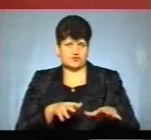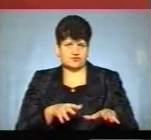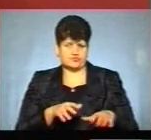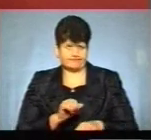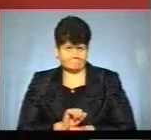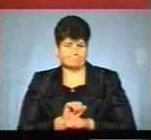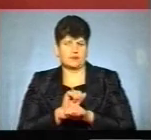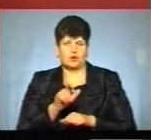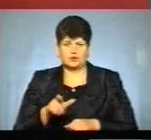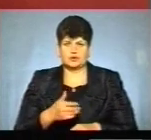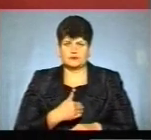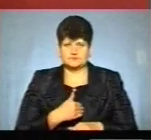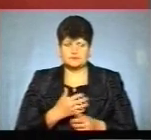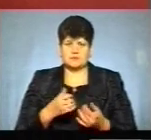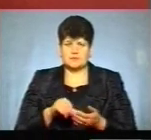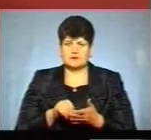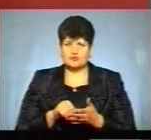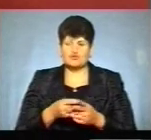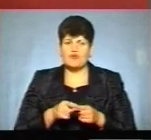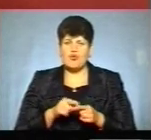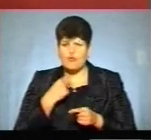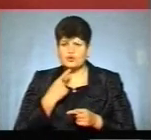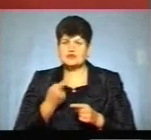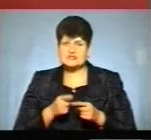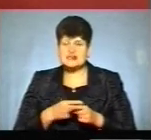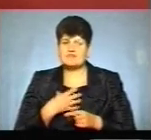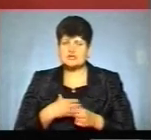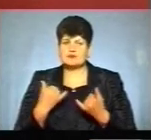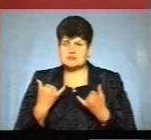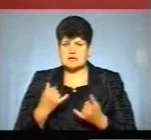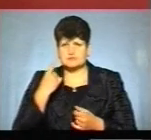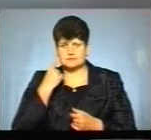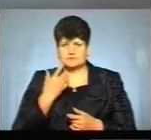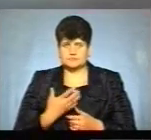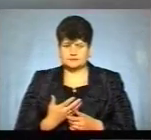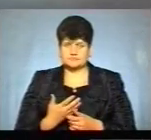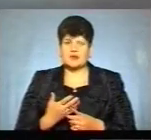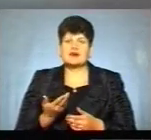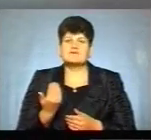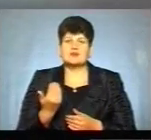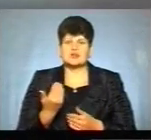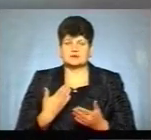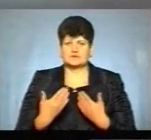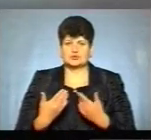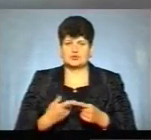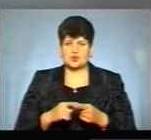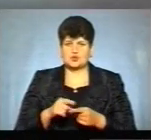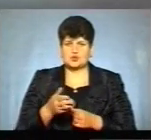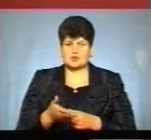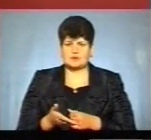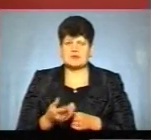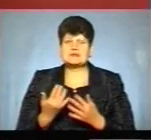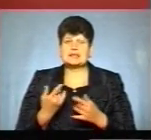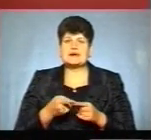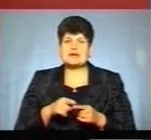люди, які брали участь в цьому марші, говорять про те, що це на часі і важливо про це зараз подбати. Яке ваше ставлення до того? Наскільки це